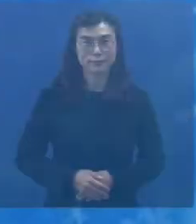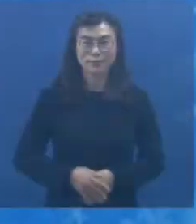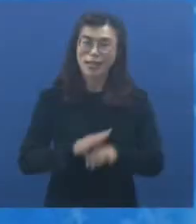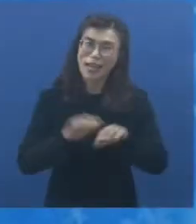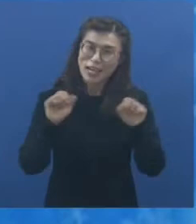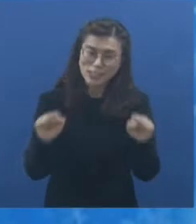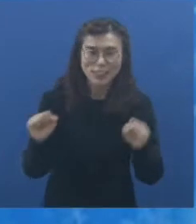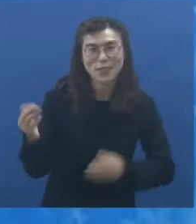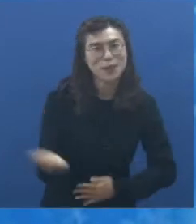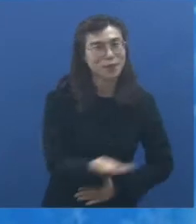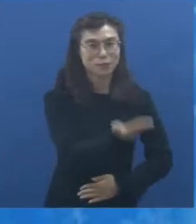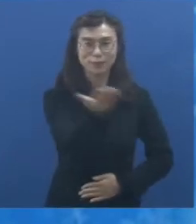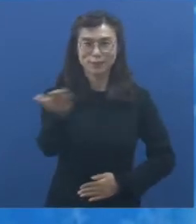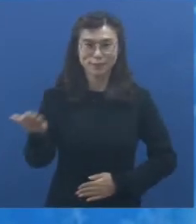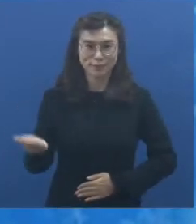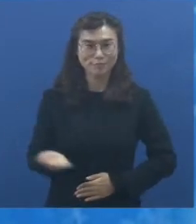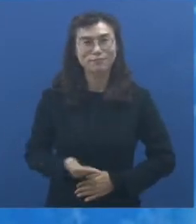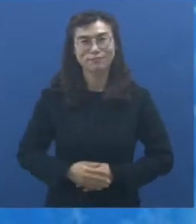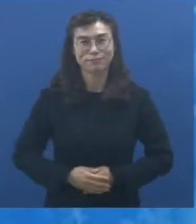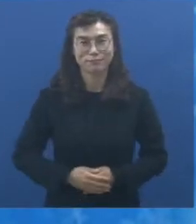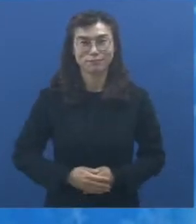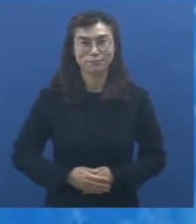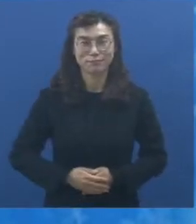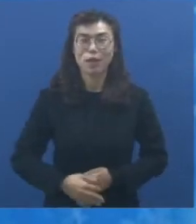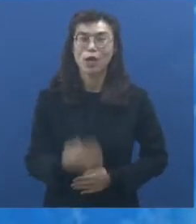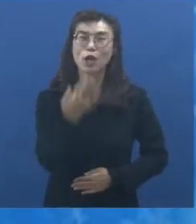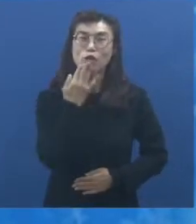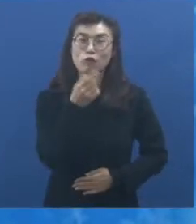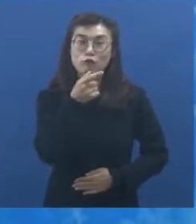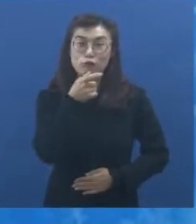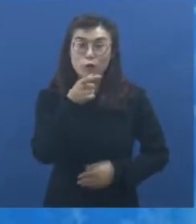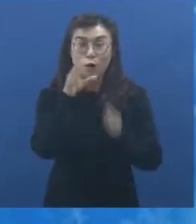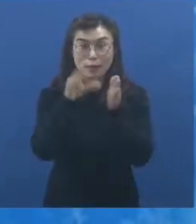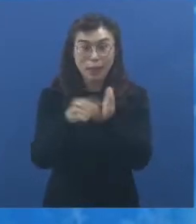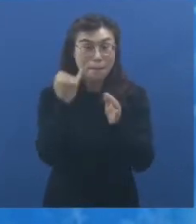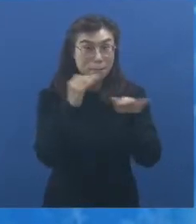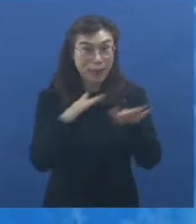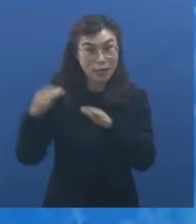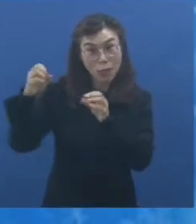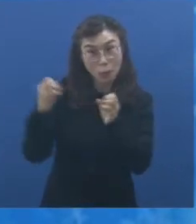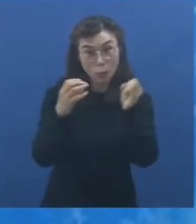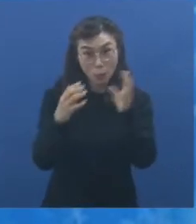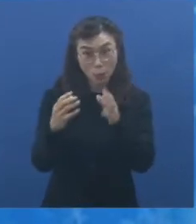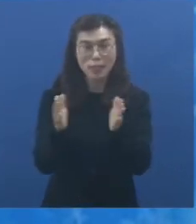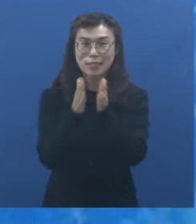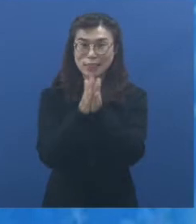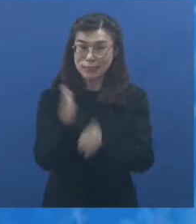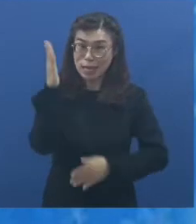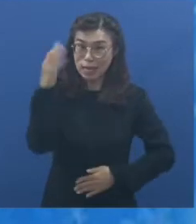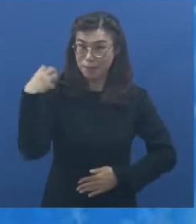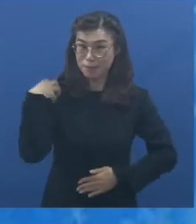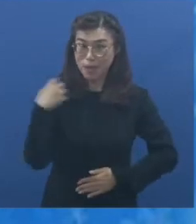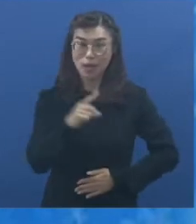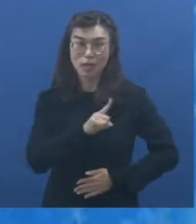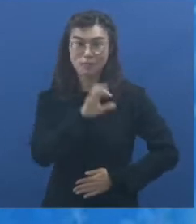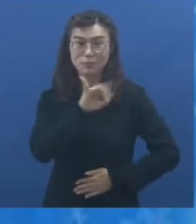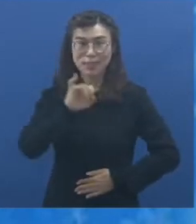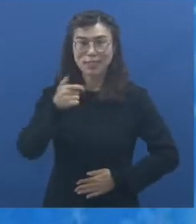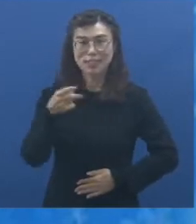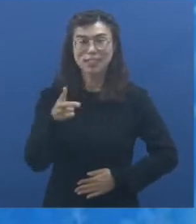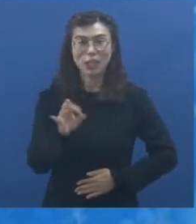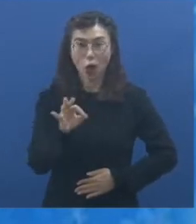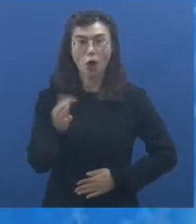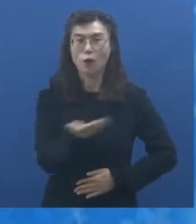안녕하세요 여러분 어 수요일엔 받아 톡톡 도입 강렬 맡은 이연경 이에요 여러분들 만나서